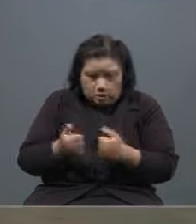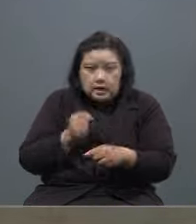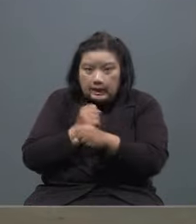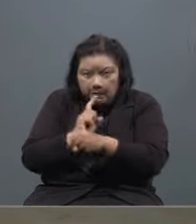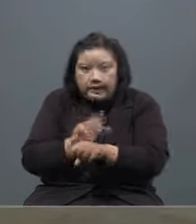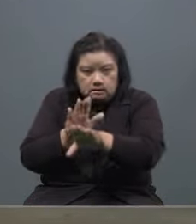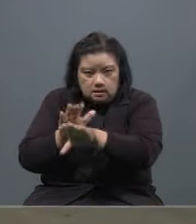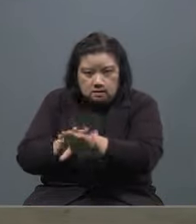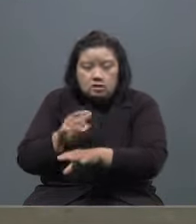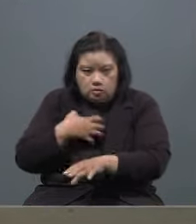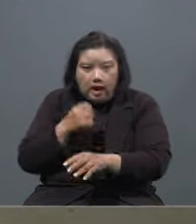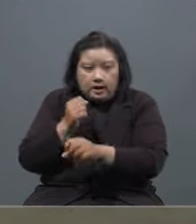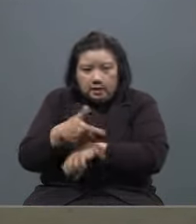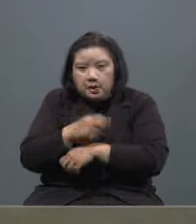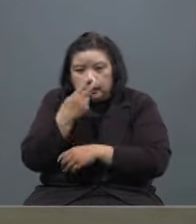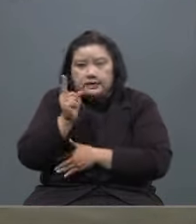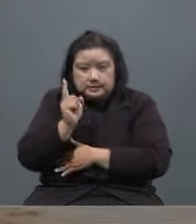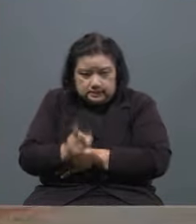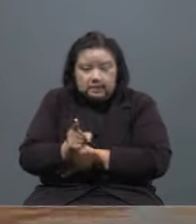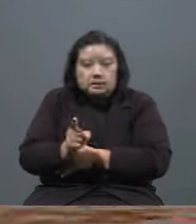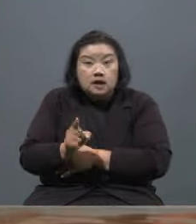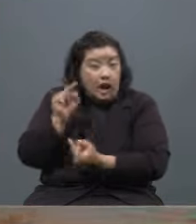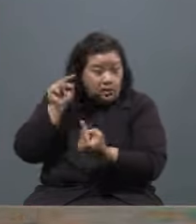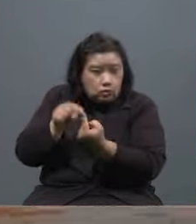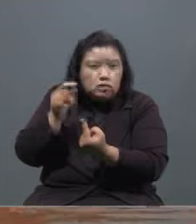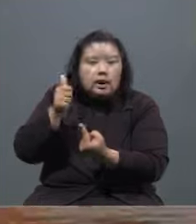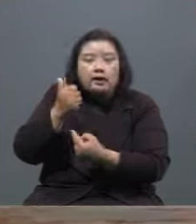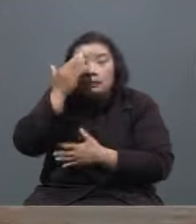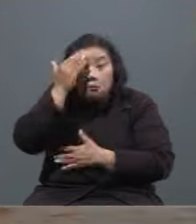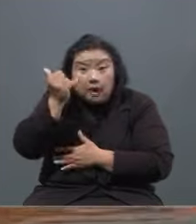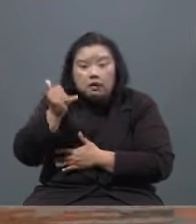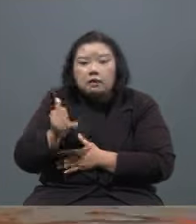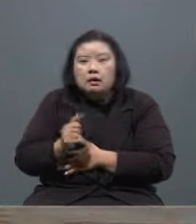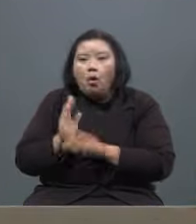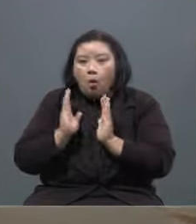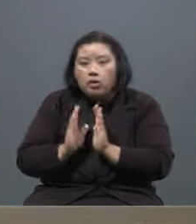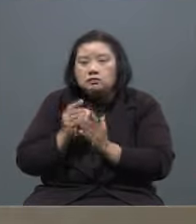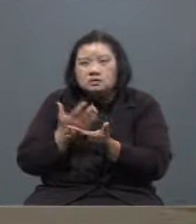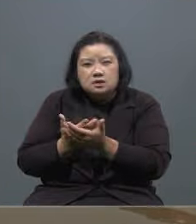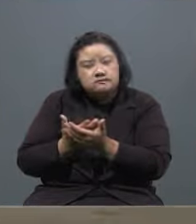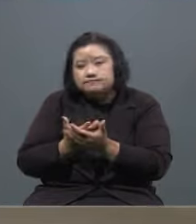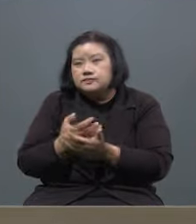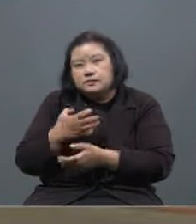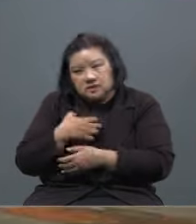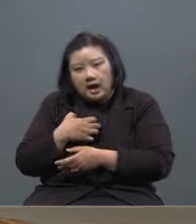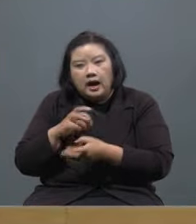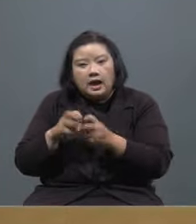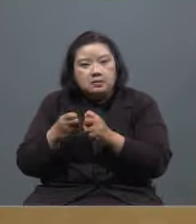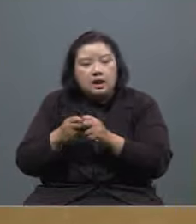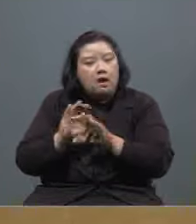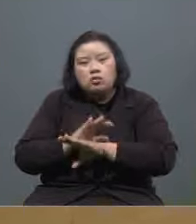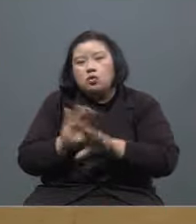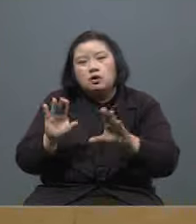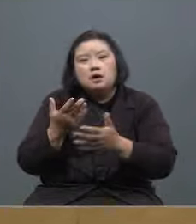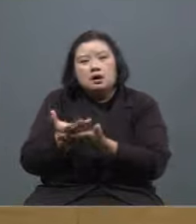เนื่องให้เกิดผลเป็นรูปธรรมตามเป้าหมายเพื่อให้ผู้เป็นหนี้นอกระบบอกออกจากวงจรหนี้อย่างแท้จริงค่ะนอก